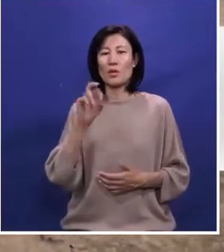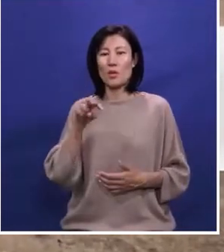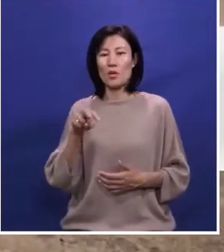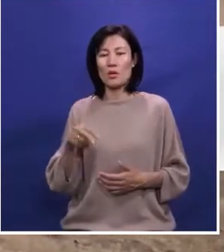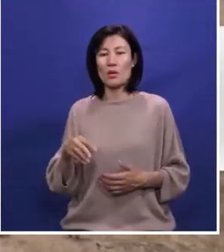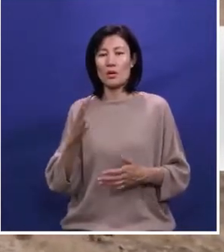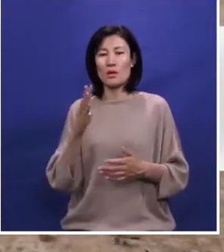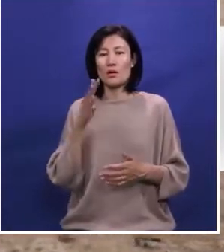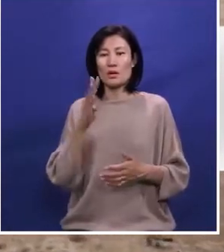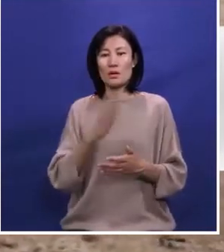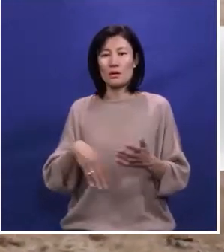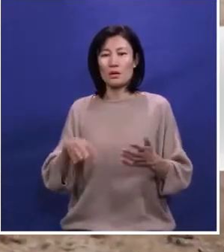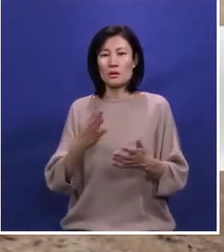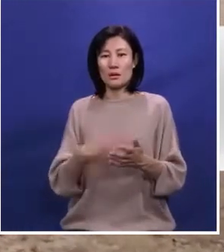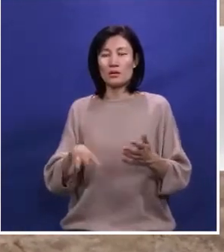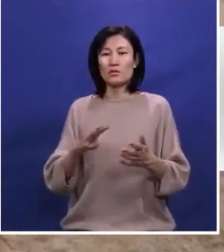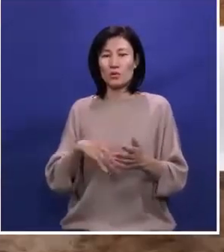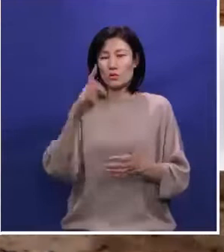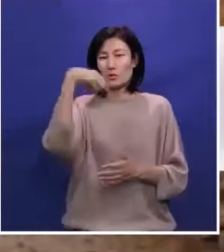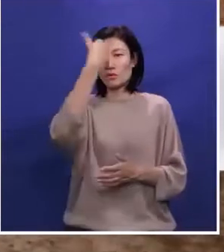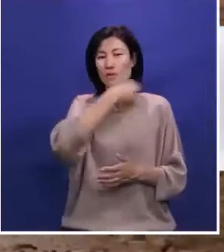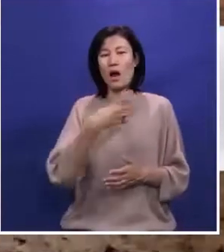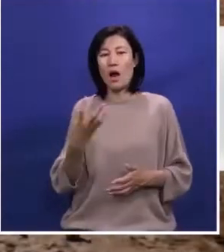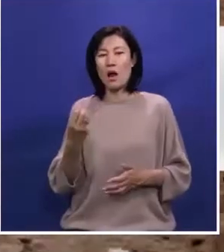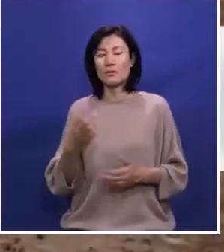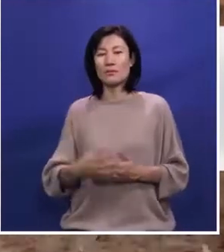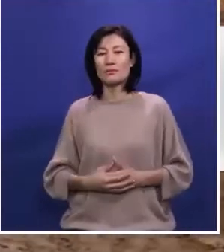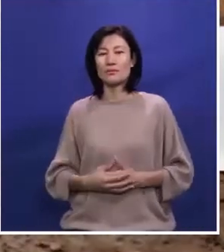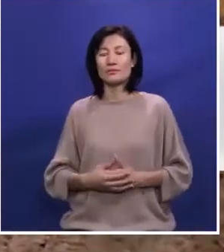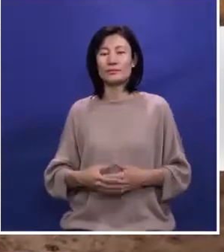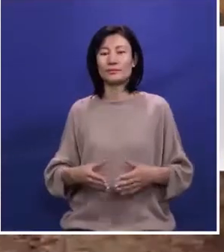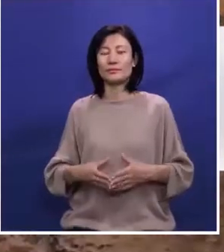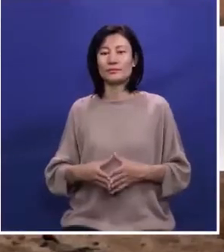Ал 49 жылдар көл мүлде тартылған кездері болған дейді.